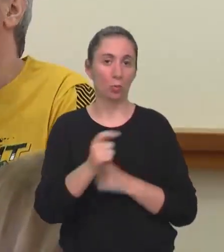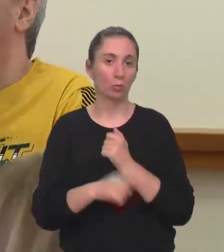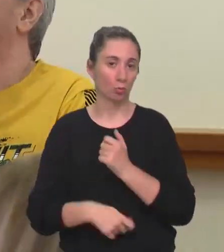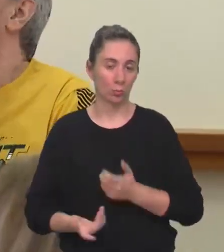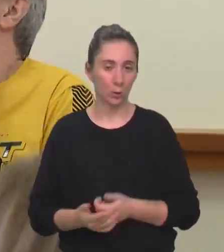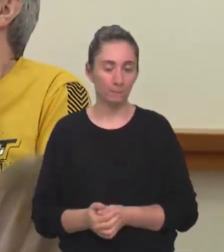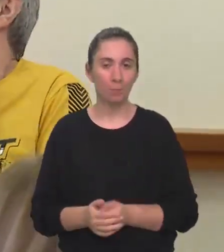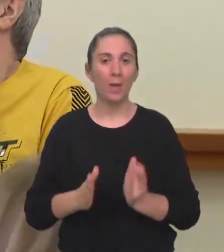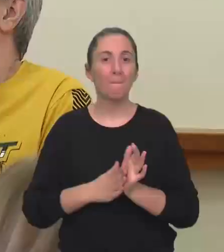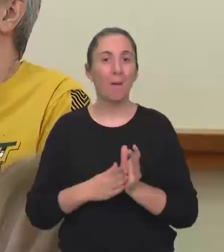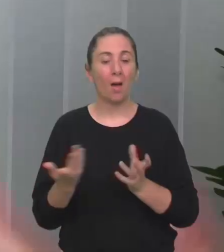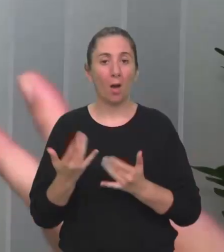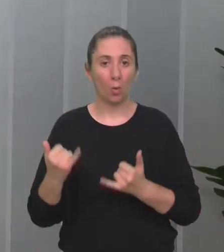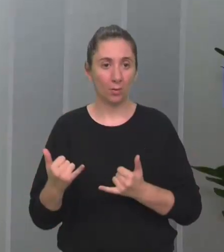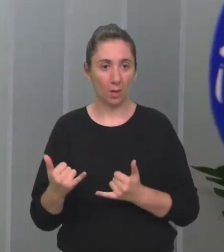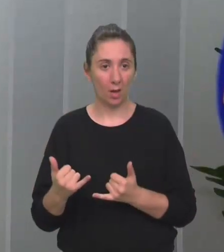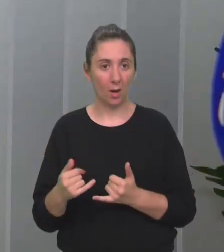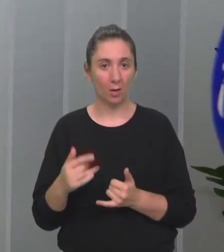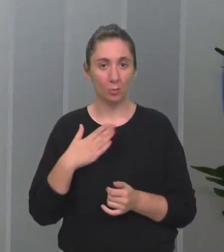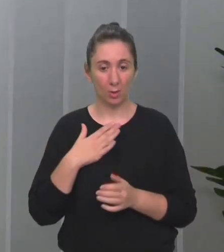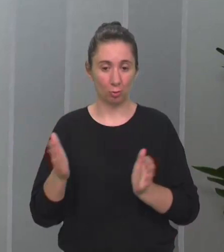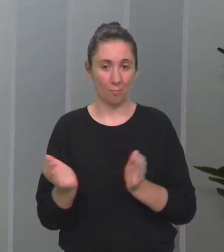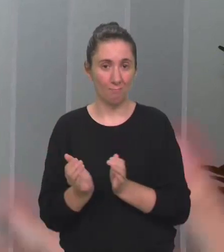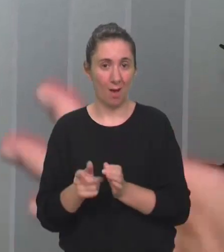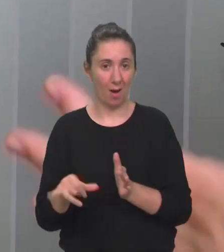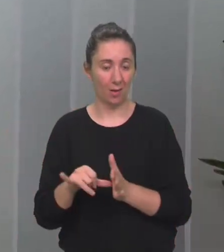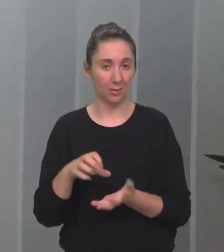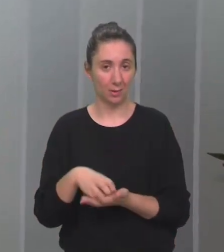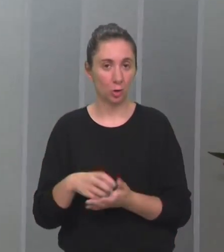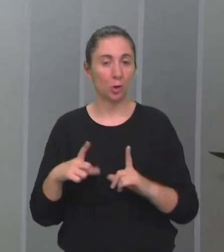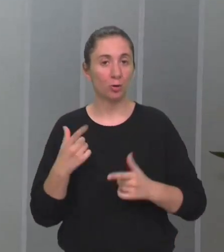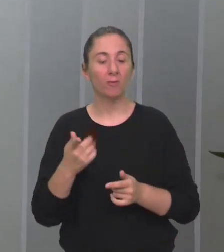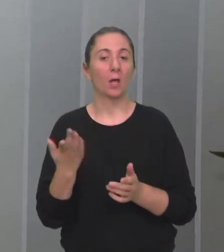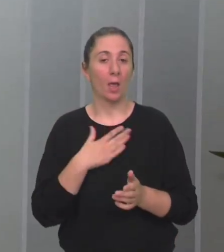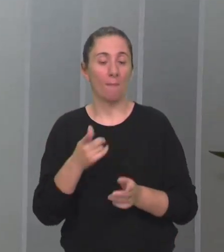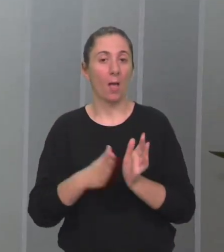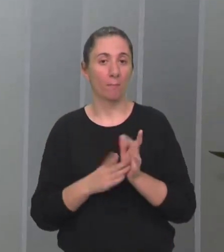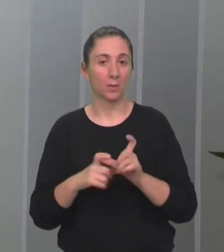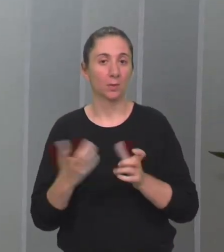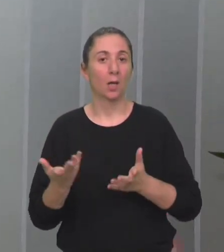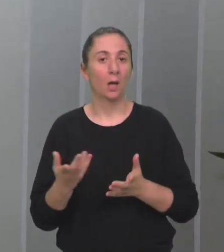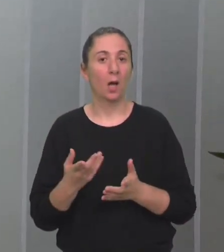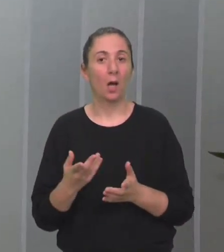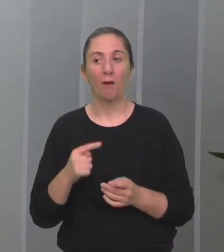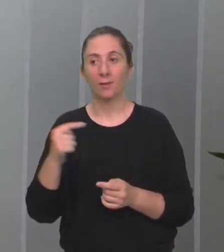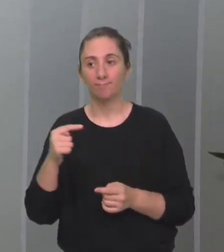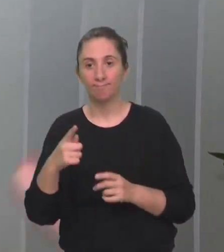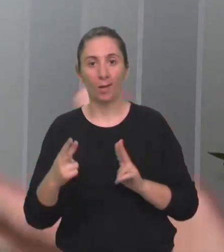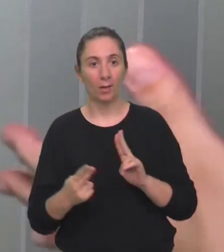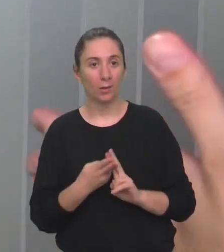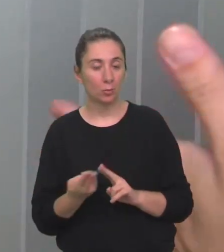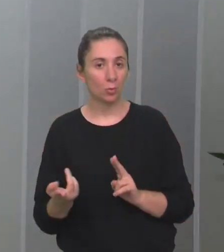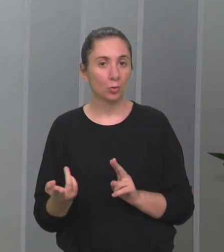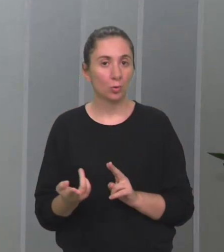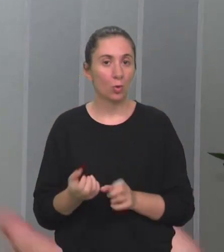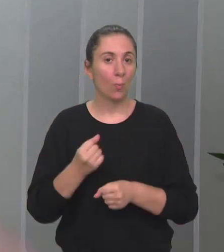sudbinu. Majo, kako je danas, evo, u ovoj našoj maloj sredini živjeti sa multiplom sklerozom? Sa kakvim se predrasudama